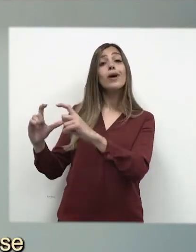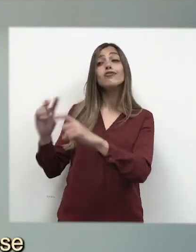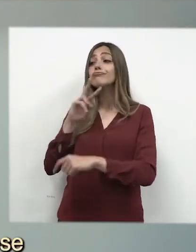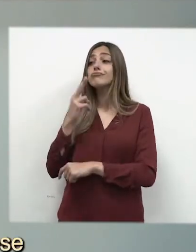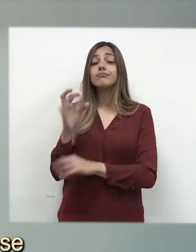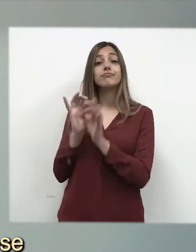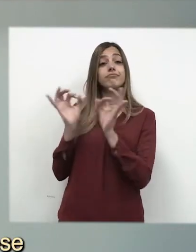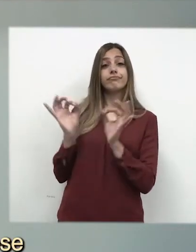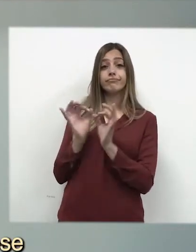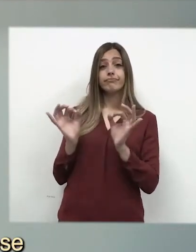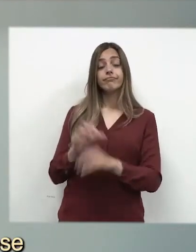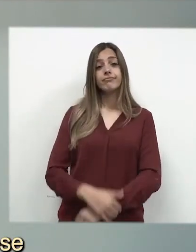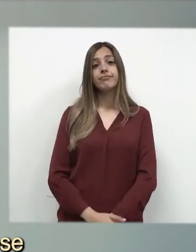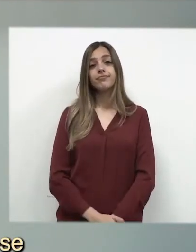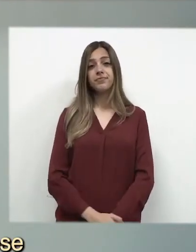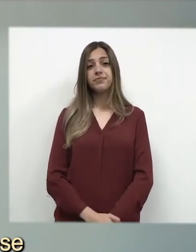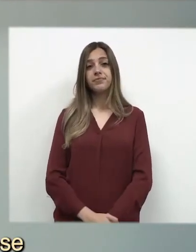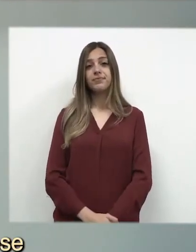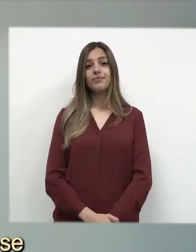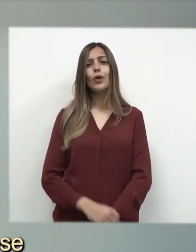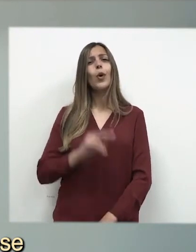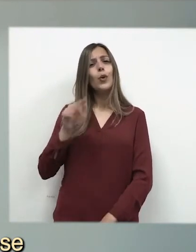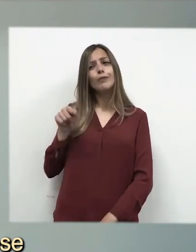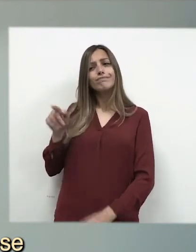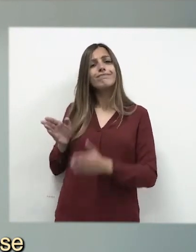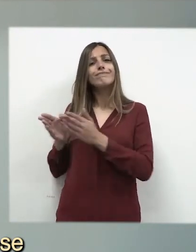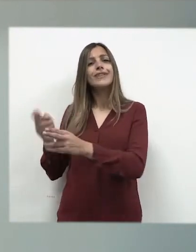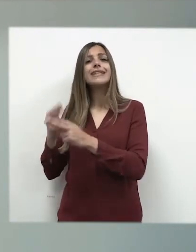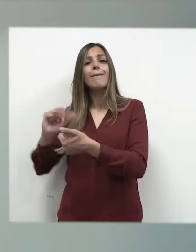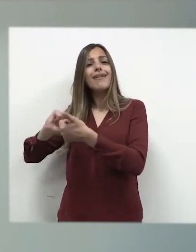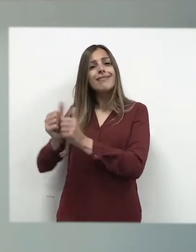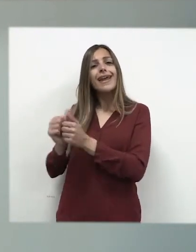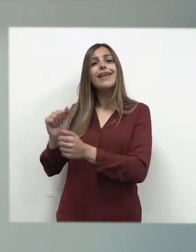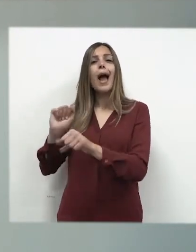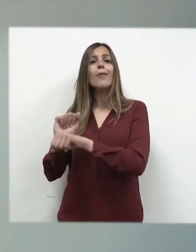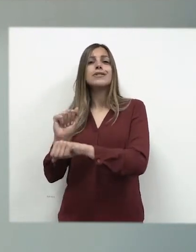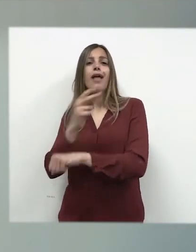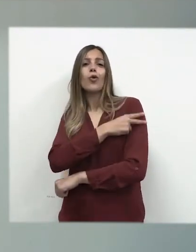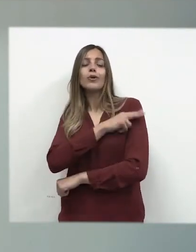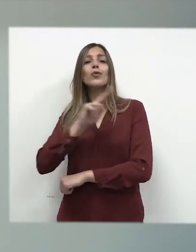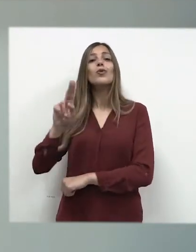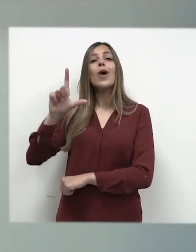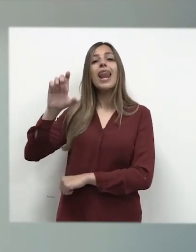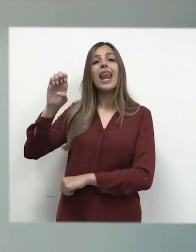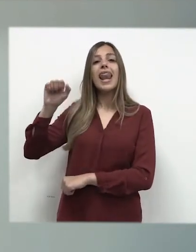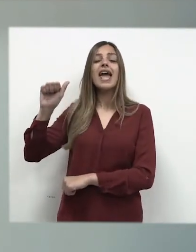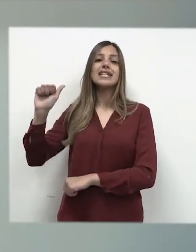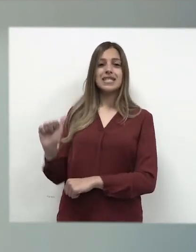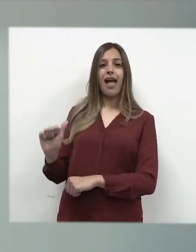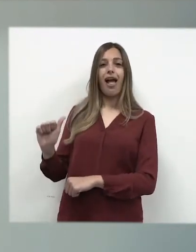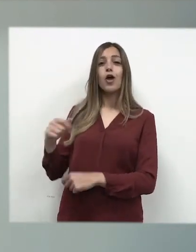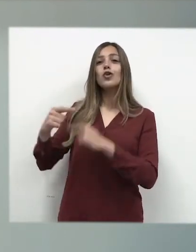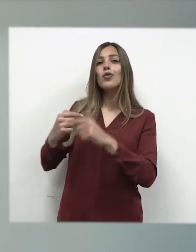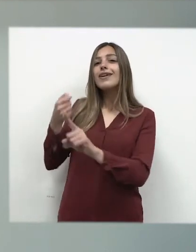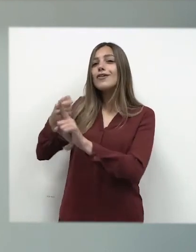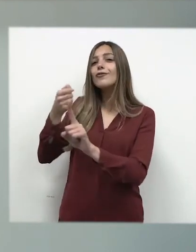ed-tar għal-di tiħu passijor t-r-juri fuq dawk li paħt minna r-resposta fuħom għab-parti minnek di jgħin sezzjoni ta' għmal u kor taħriċ